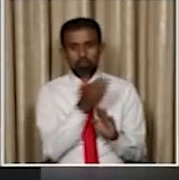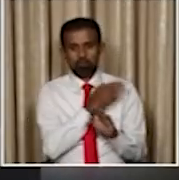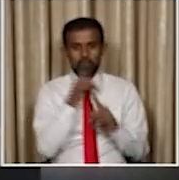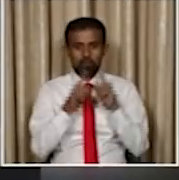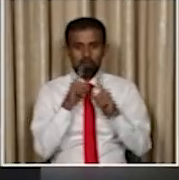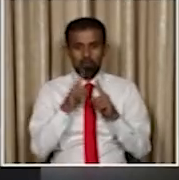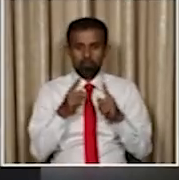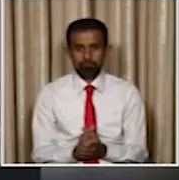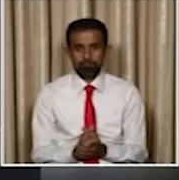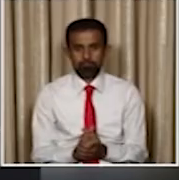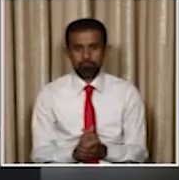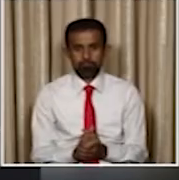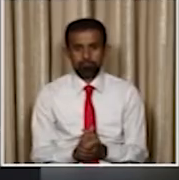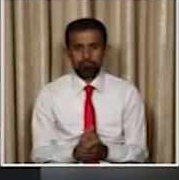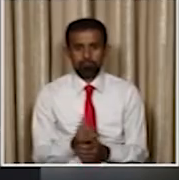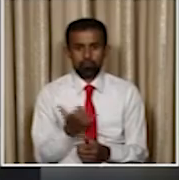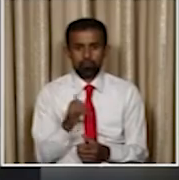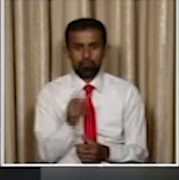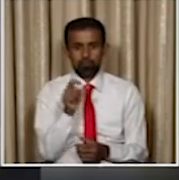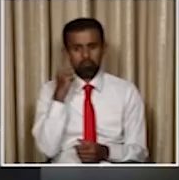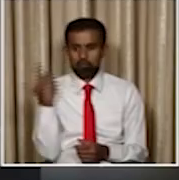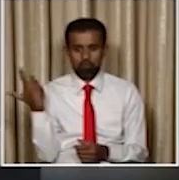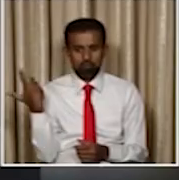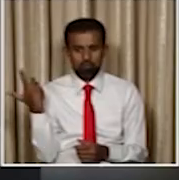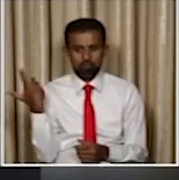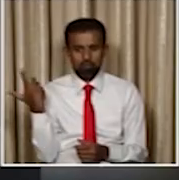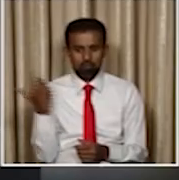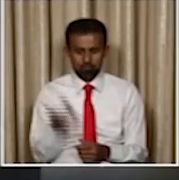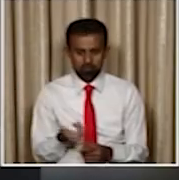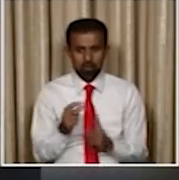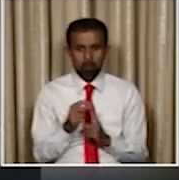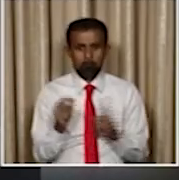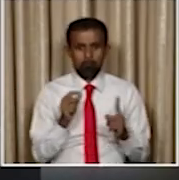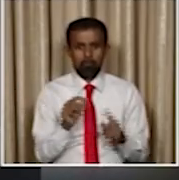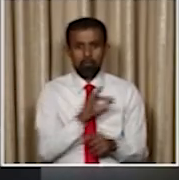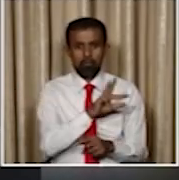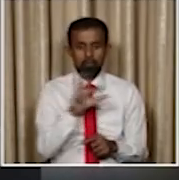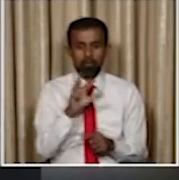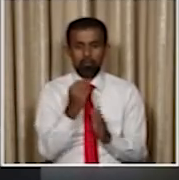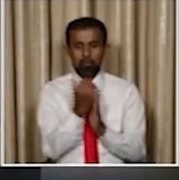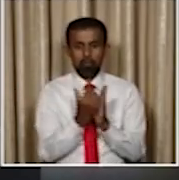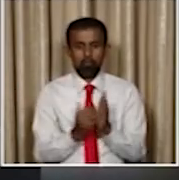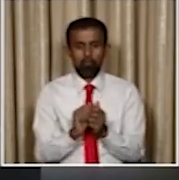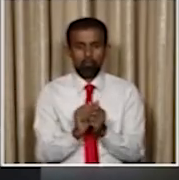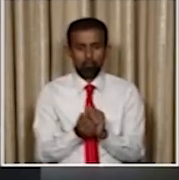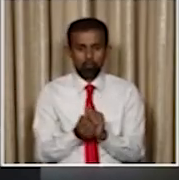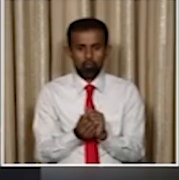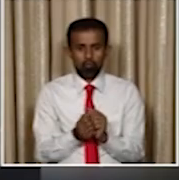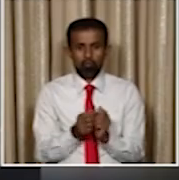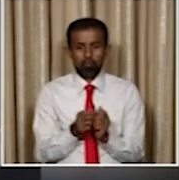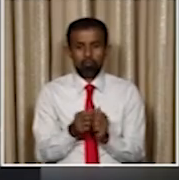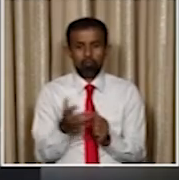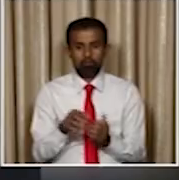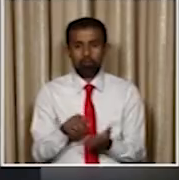කළා. මේ න්‍යායපත්‍රය උදාගෙන තියෙනවා. සමහර අය මේක දන්නේ නැතුව ඇති. මේ පාර්ලිමේන්තුවේ 19 වෙනි ව්‍යවස්ථා සංශෝධනය සංශෝධනය